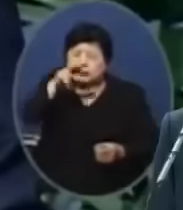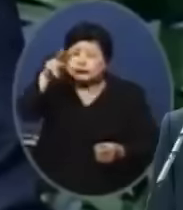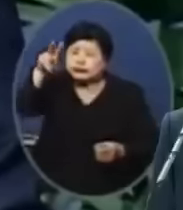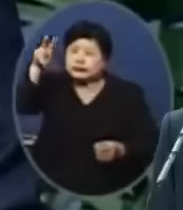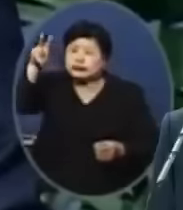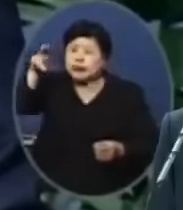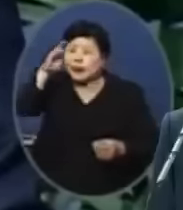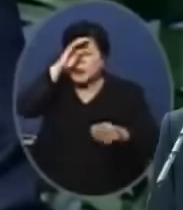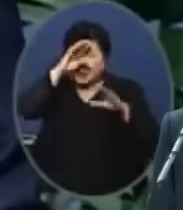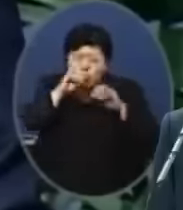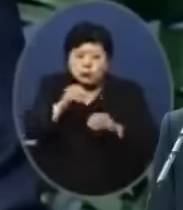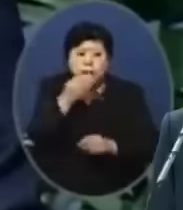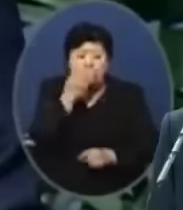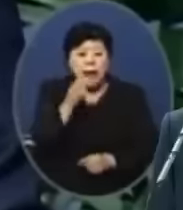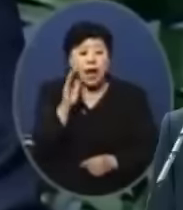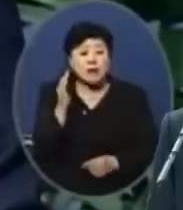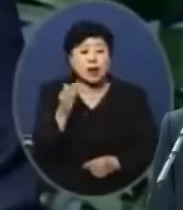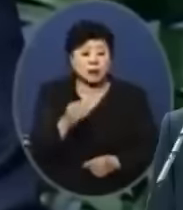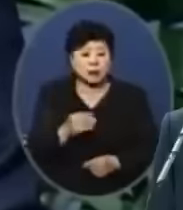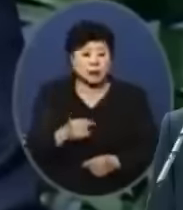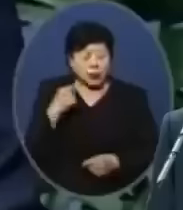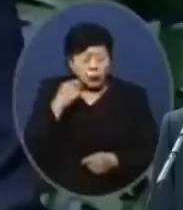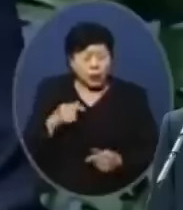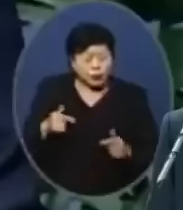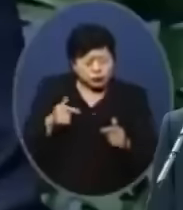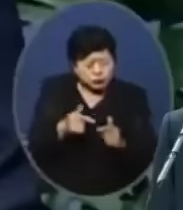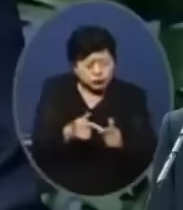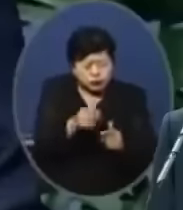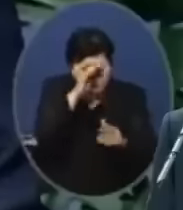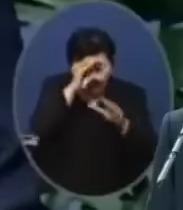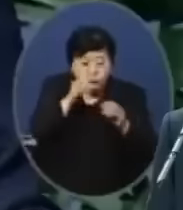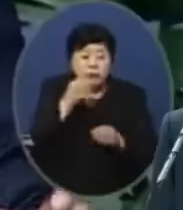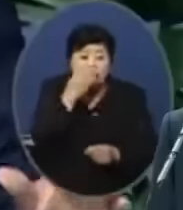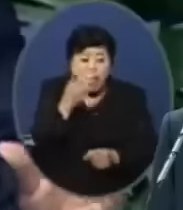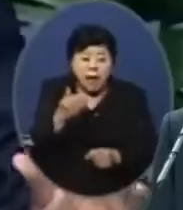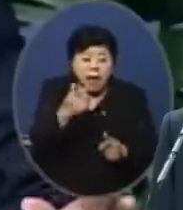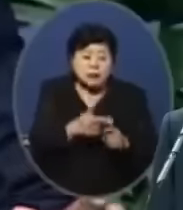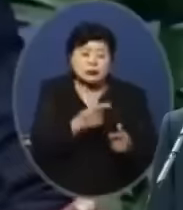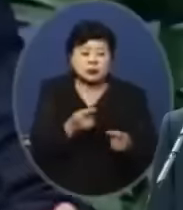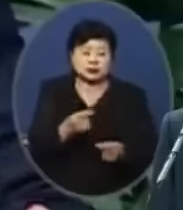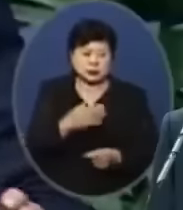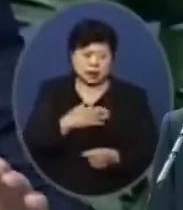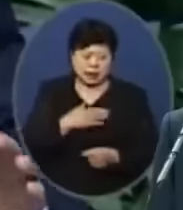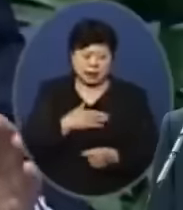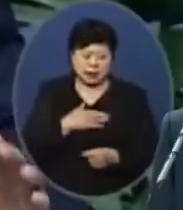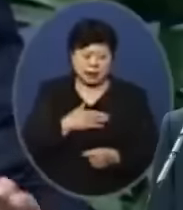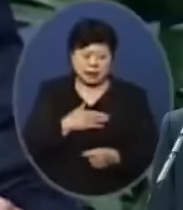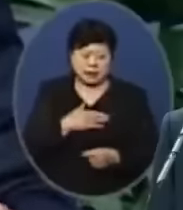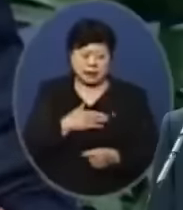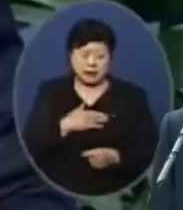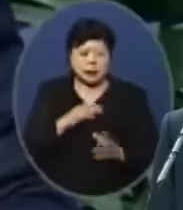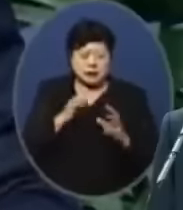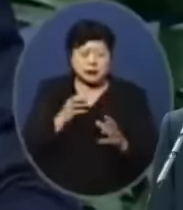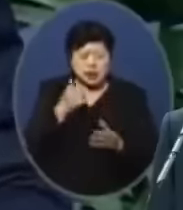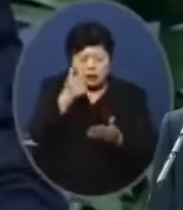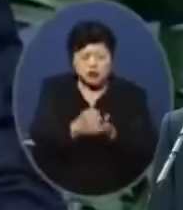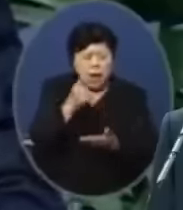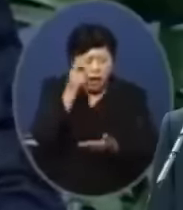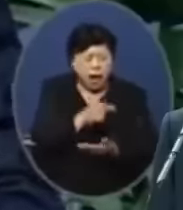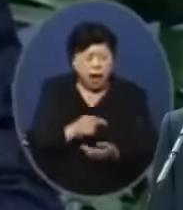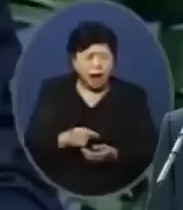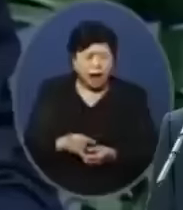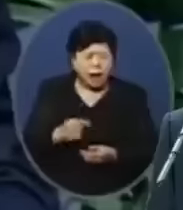사람마다 다 해독되고 살아났었습니다. 예수님이 그와 같이 내가 세상의 죄악의